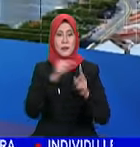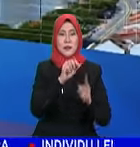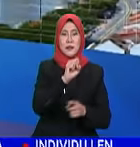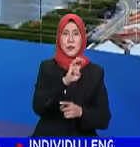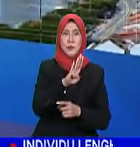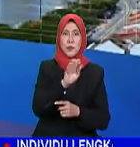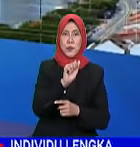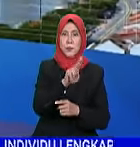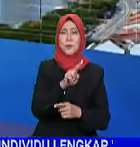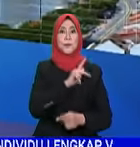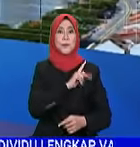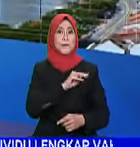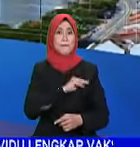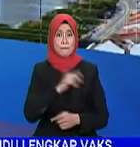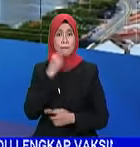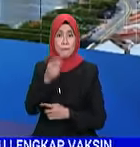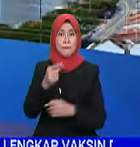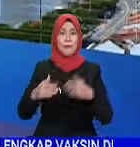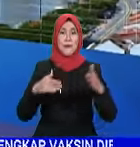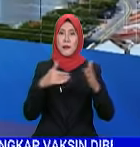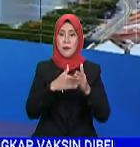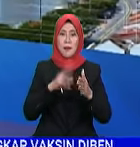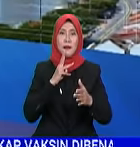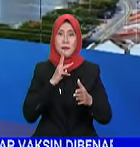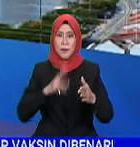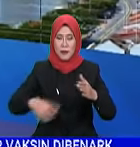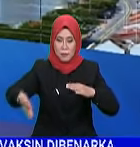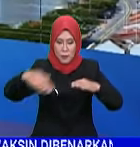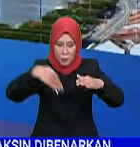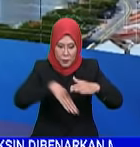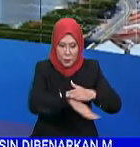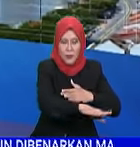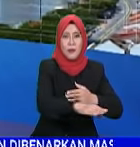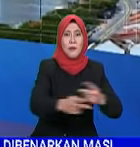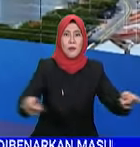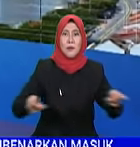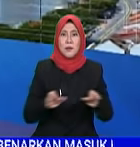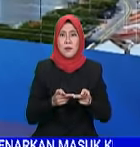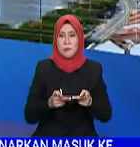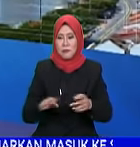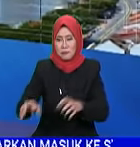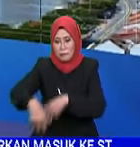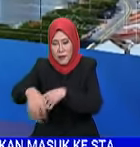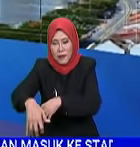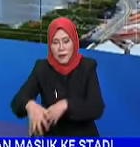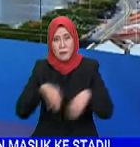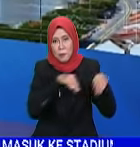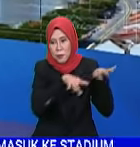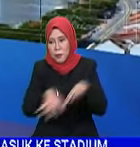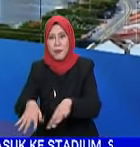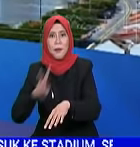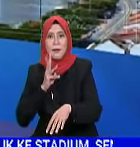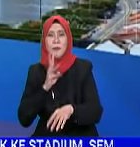Johari Tun Apeng berkata, projek itu bagi menghalang air masin memasuki kawasan pertanian di kawasan terbabit sekaligus bakal